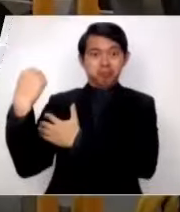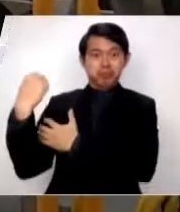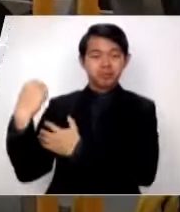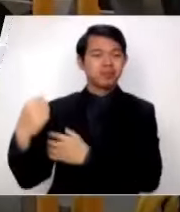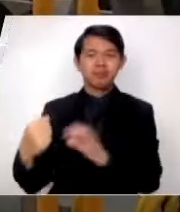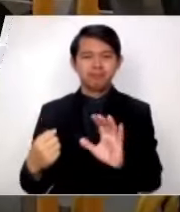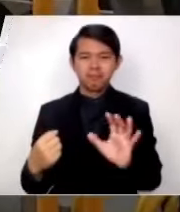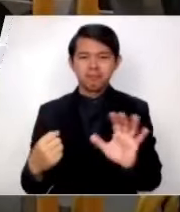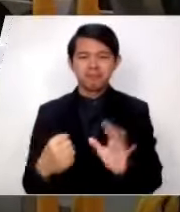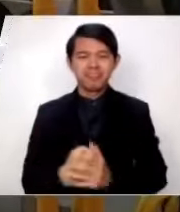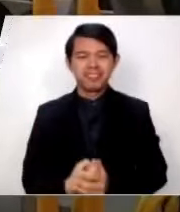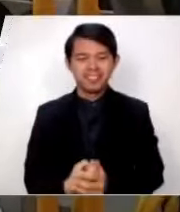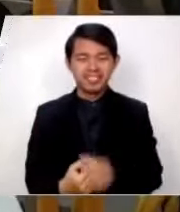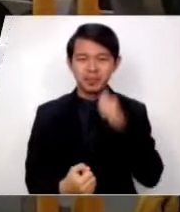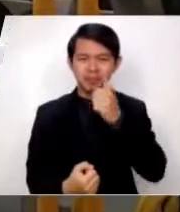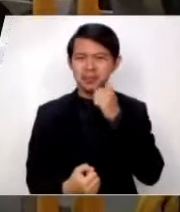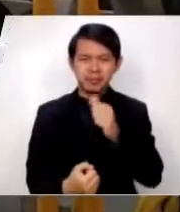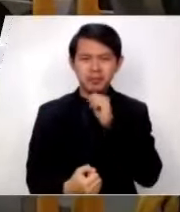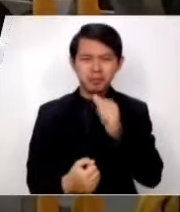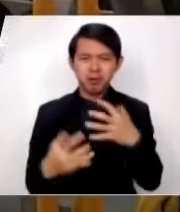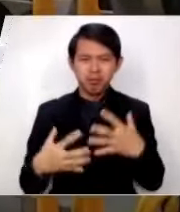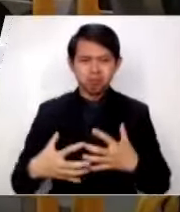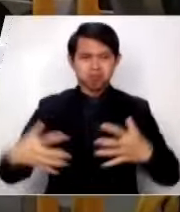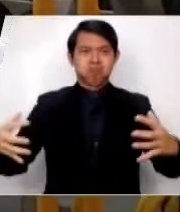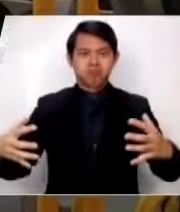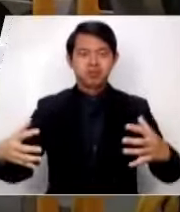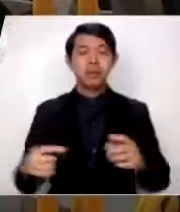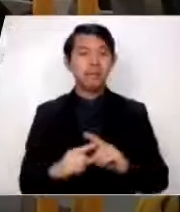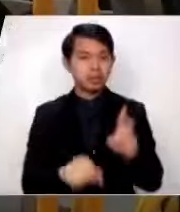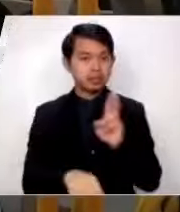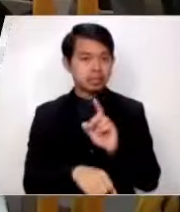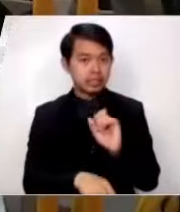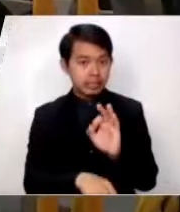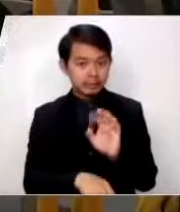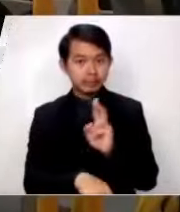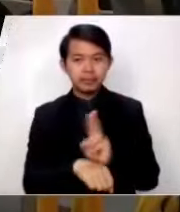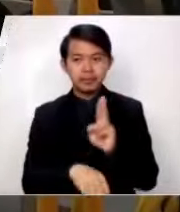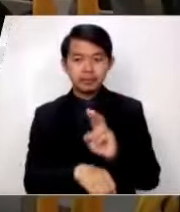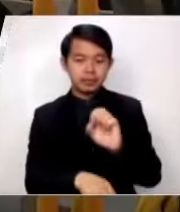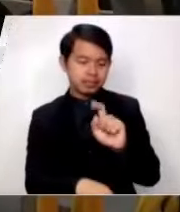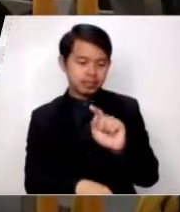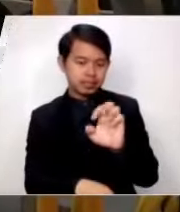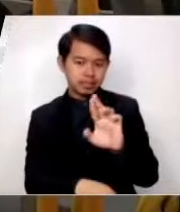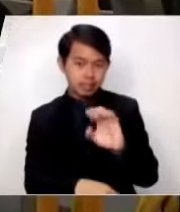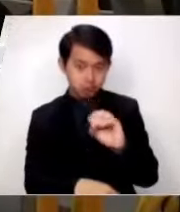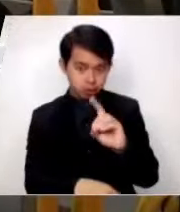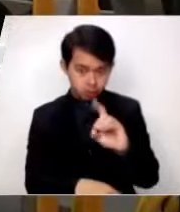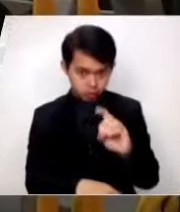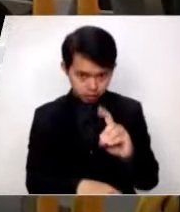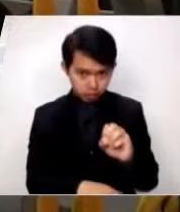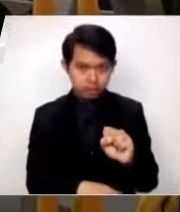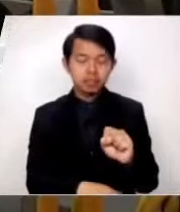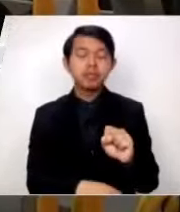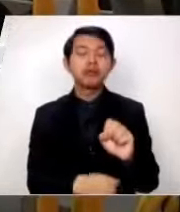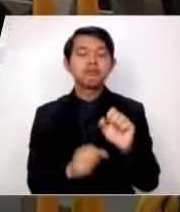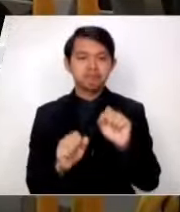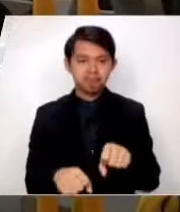para mag-bulk. Unless mag-steroid sila or very intentional ang mga babae sa pag-lift